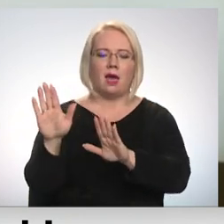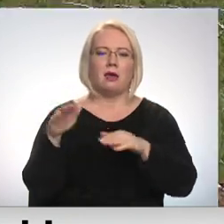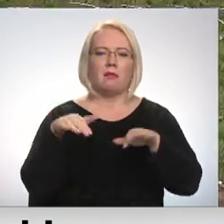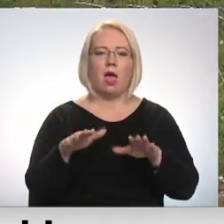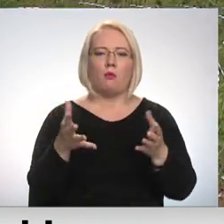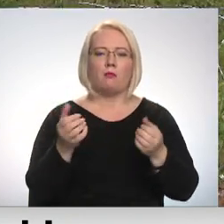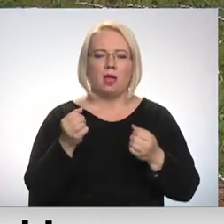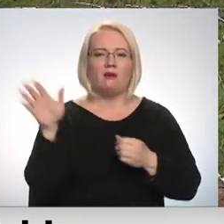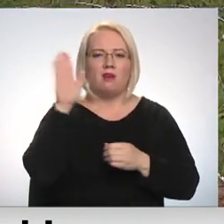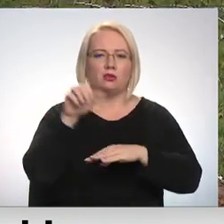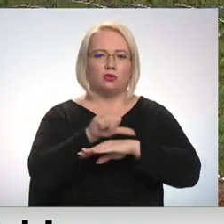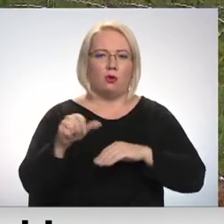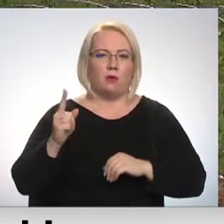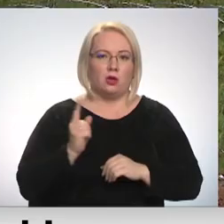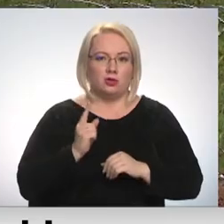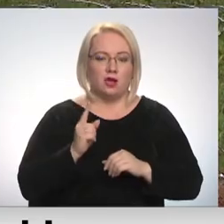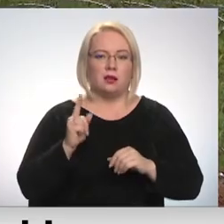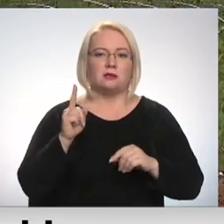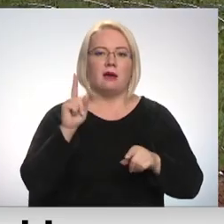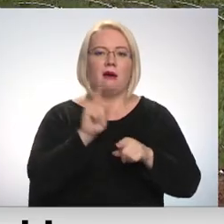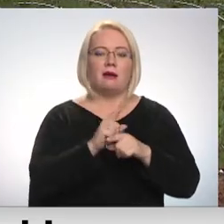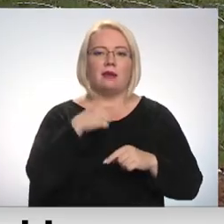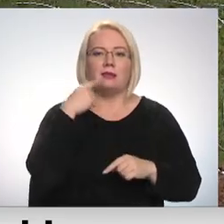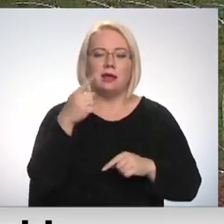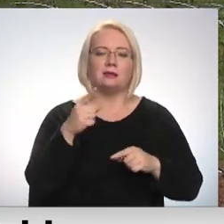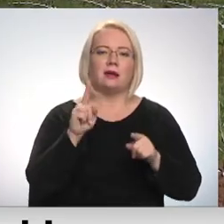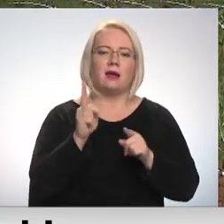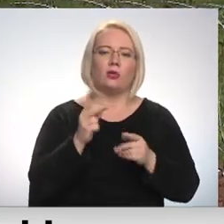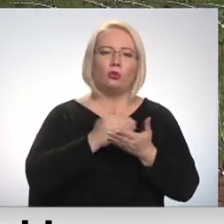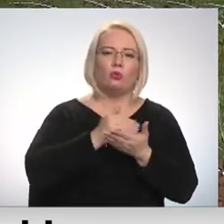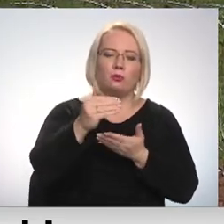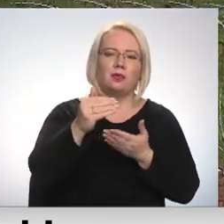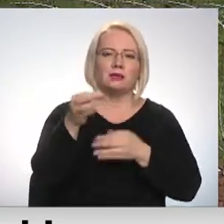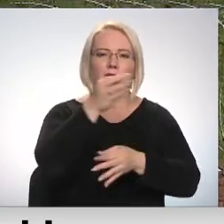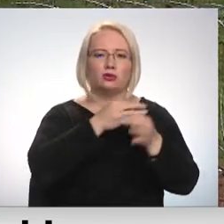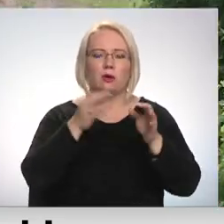robežsardzē. Zēze arī sacīja, ka turpinās diskusijas